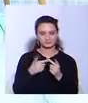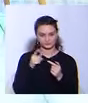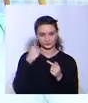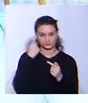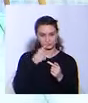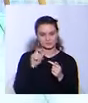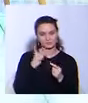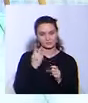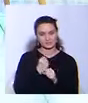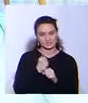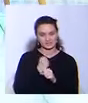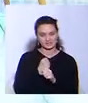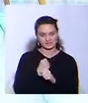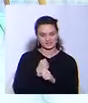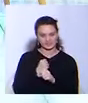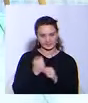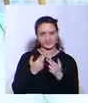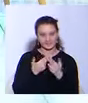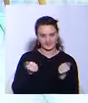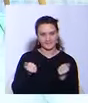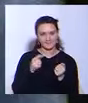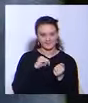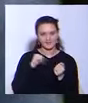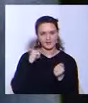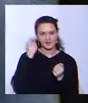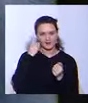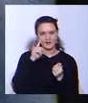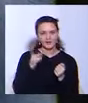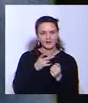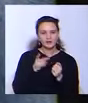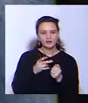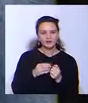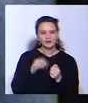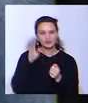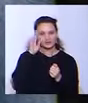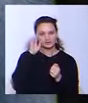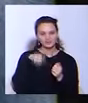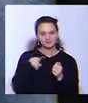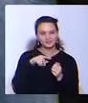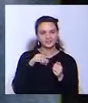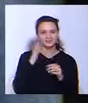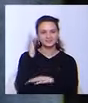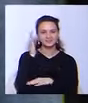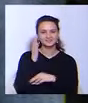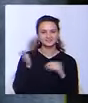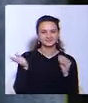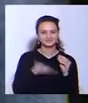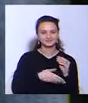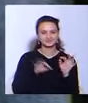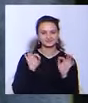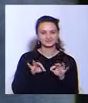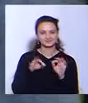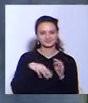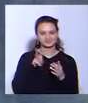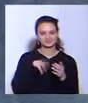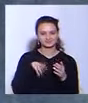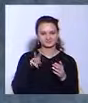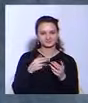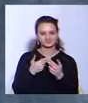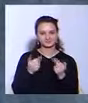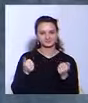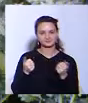მოიფიქრებ ხოლმე რა უნდა გაკეთდეს? ძეხ. შენ მოიფიქრებ ხოლმე? კაცები ხეს მოჭრიან, შეღებავენ, მართალია. ანუ ძირითადი